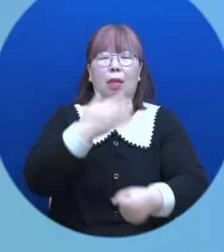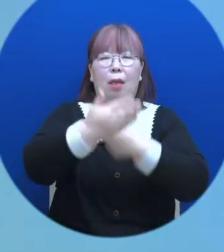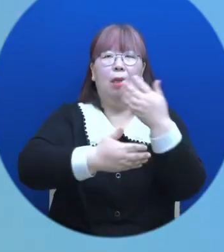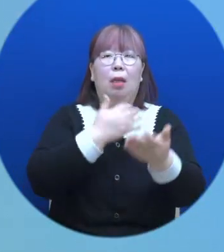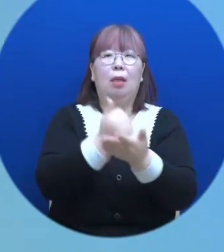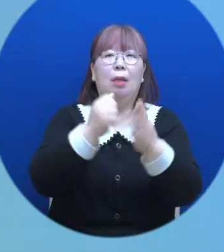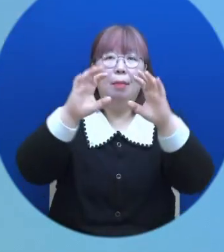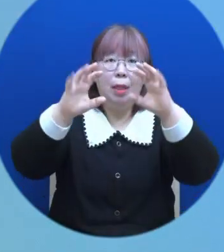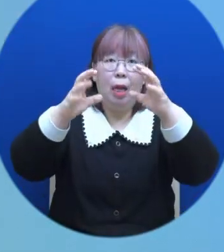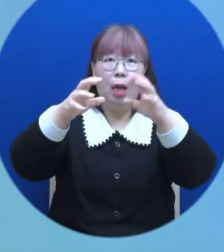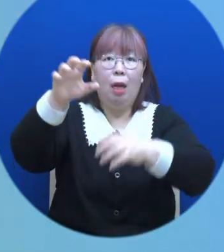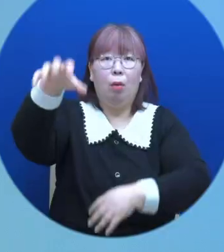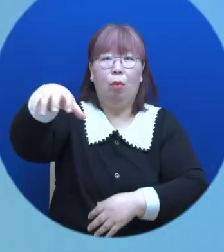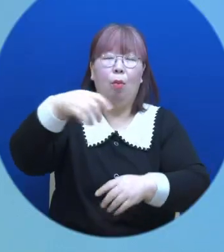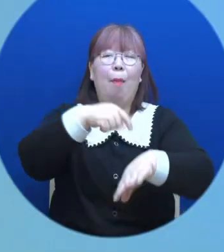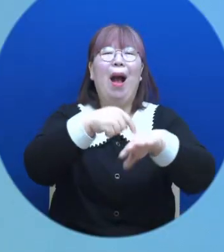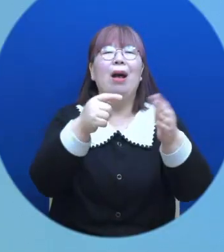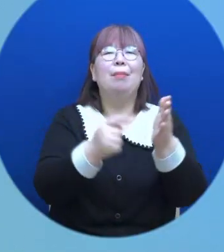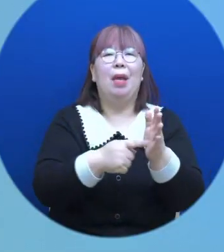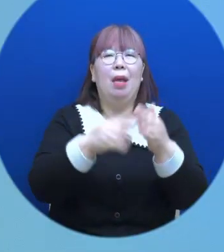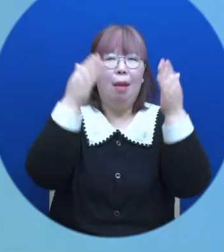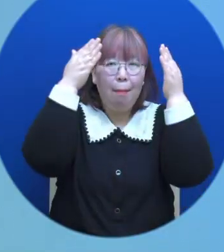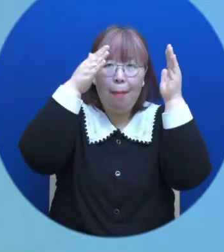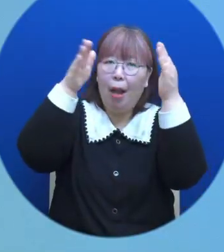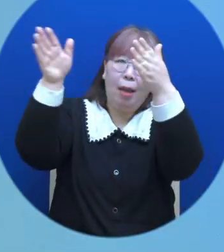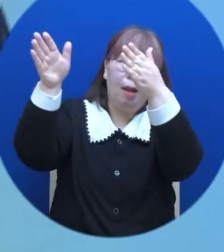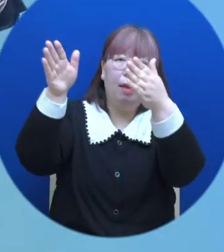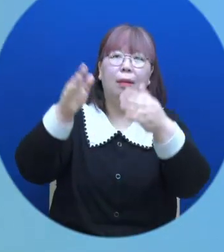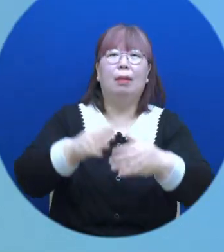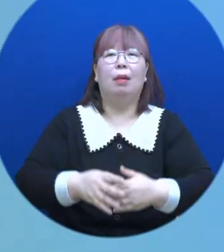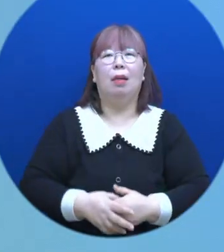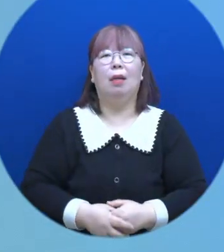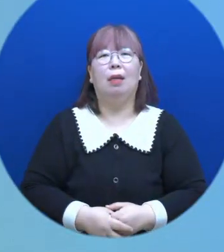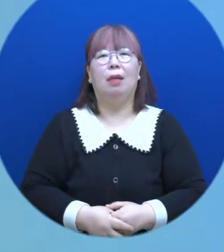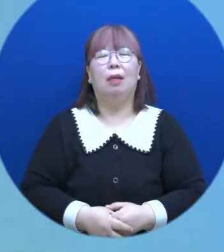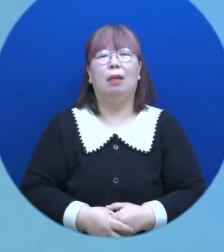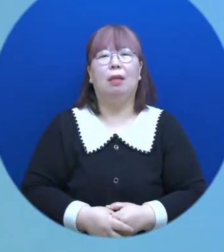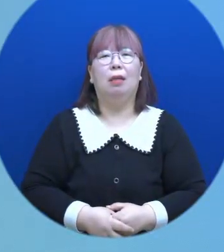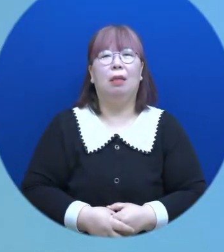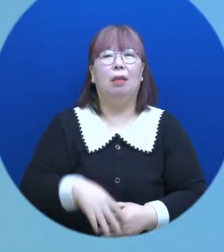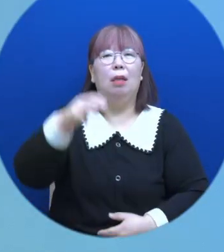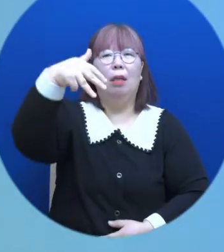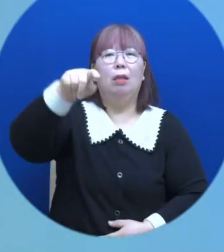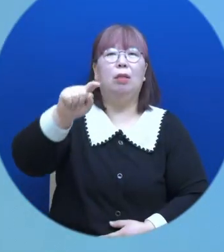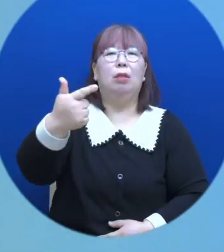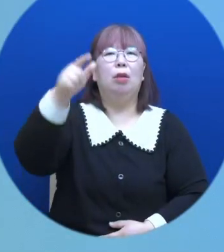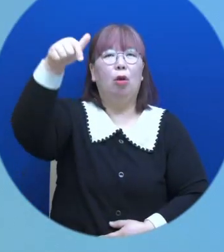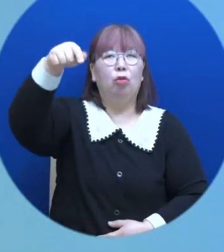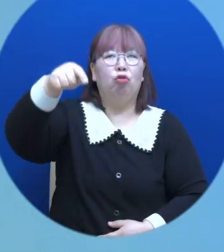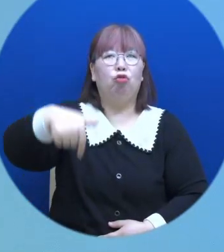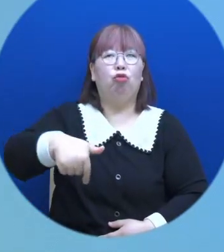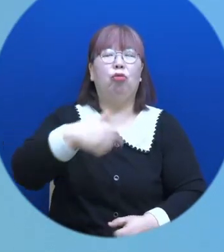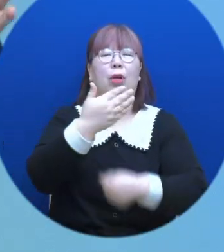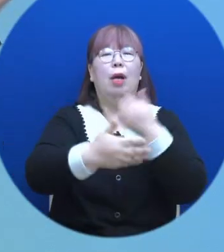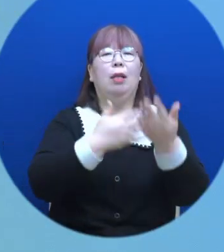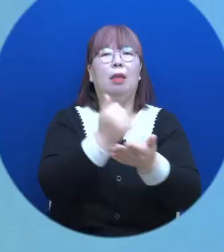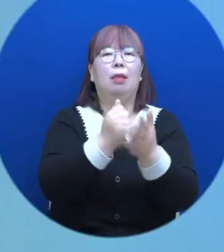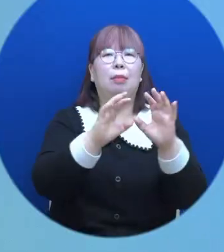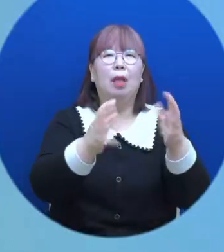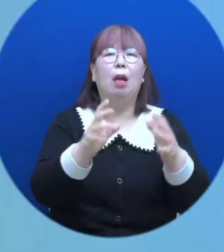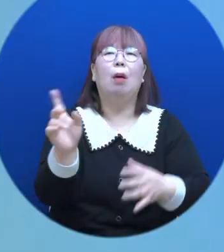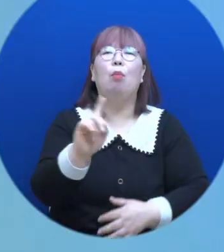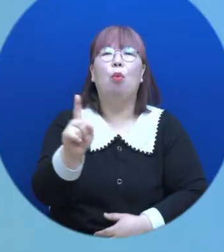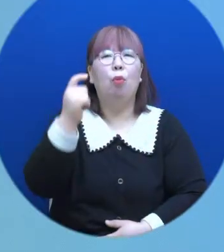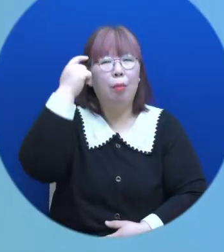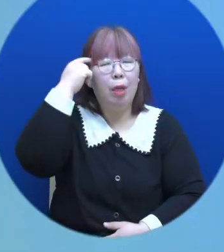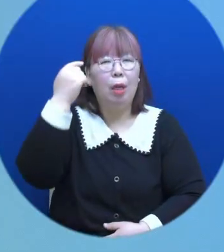마음의 방향을 바꾸라 말하는 거죠. 자, 그렇다면 천국이 도대체 무엇입니까? 성경의